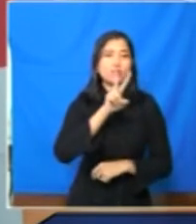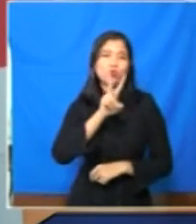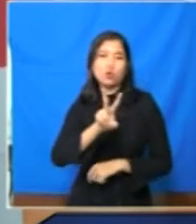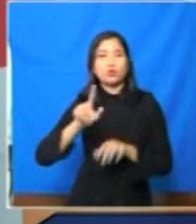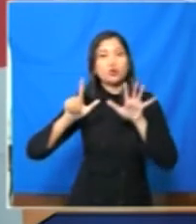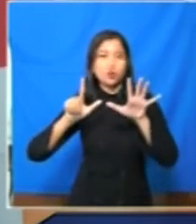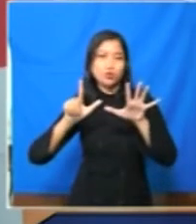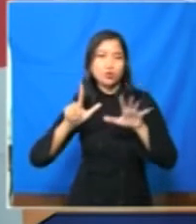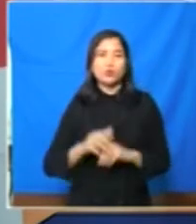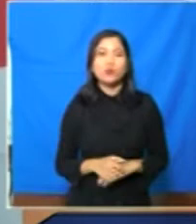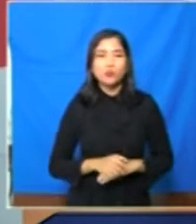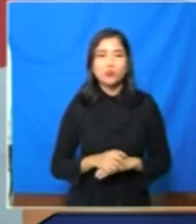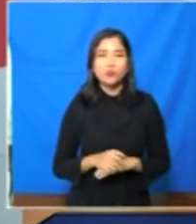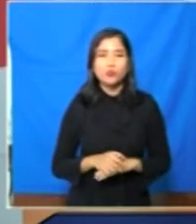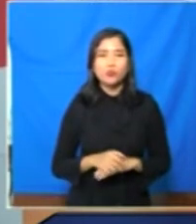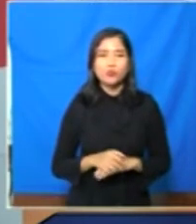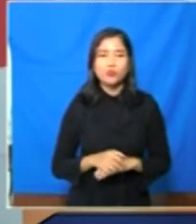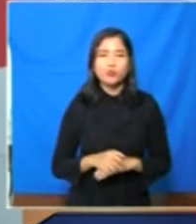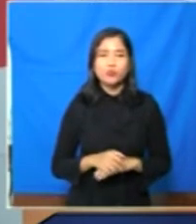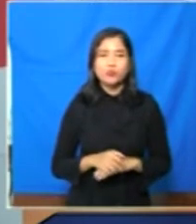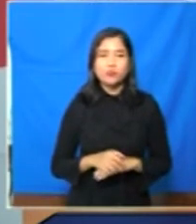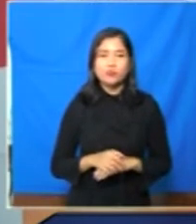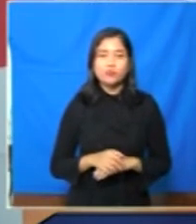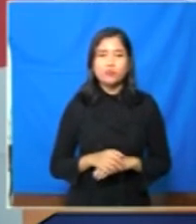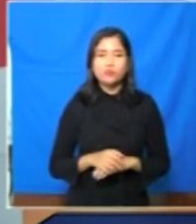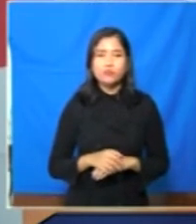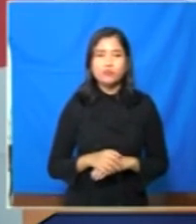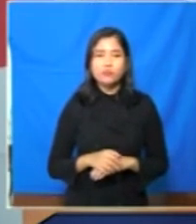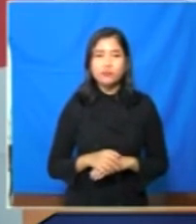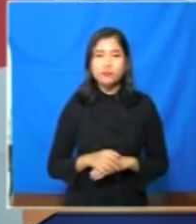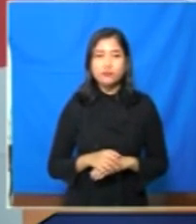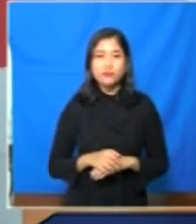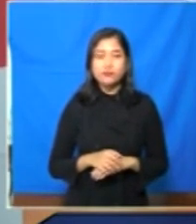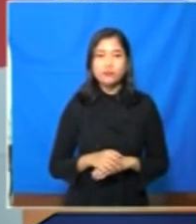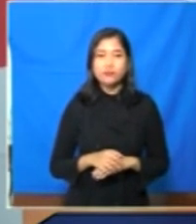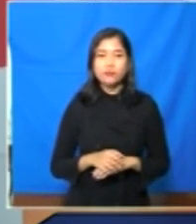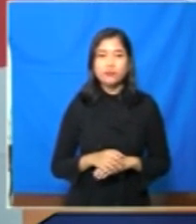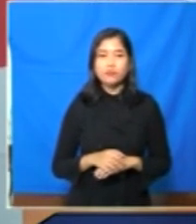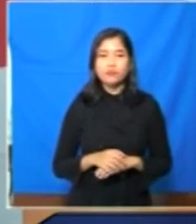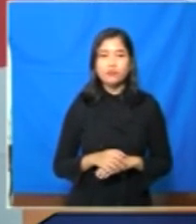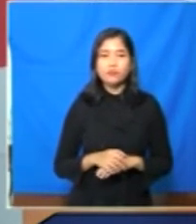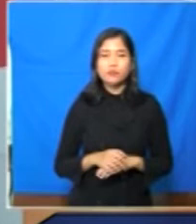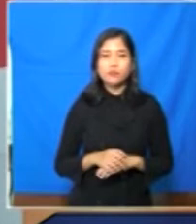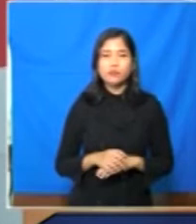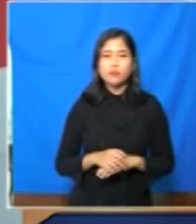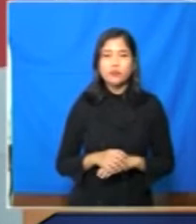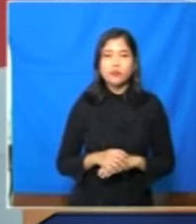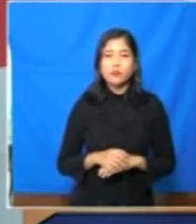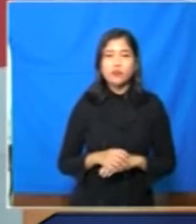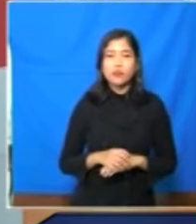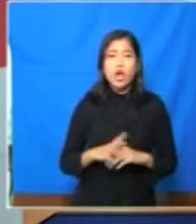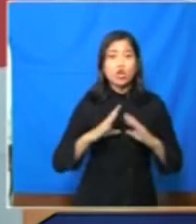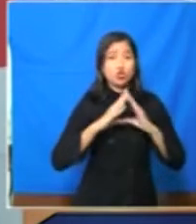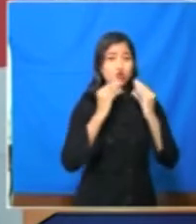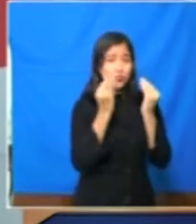kasus positif kemudian arus Hai jumlah Kasus yang sudah menjadi